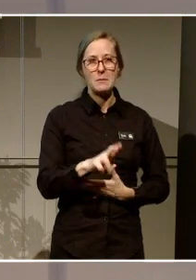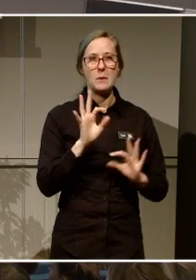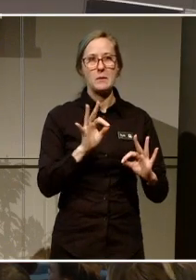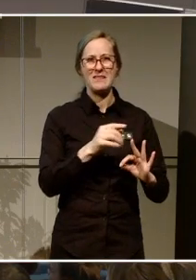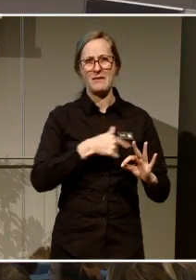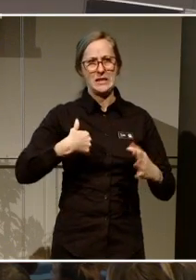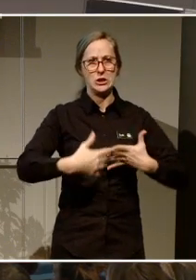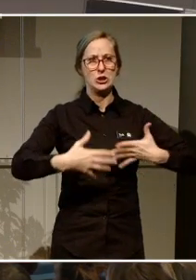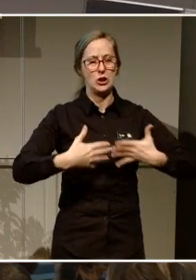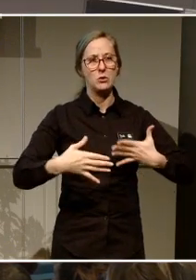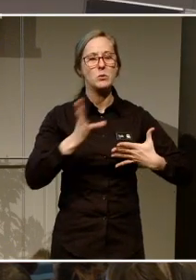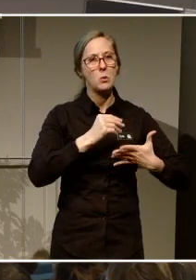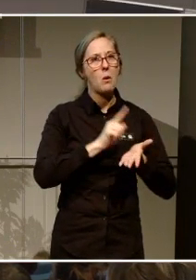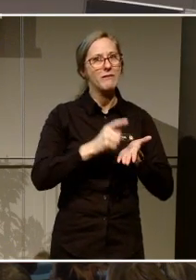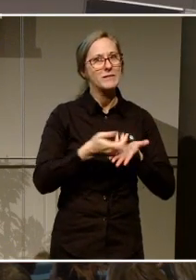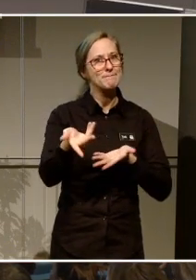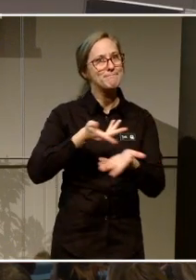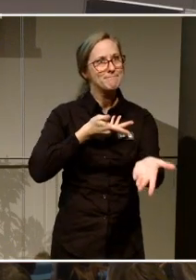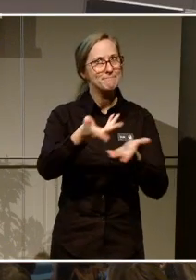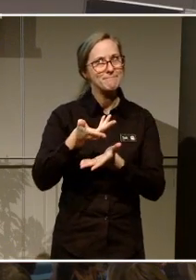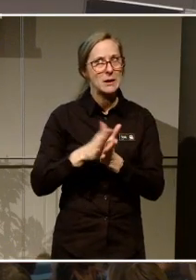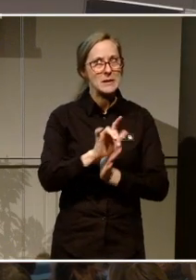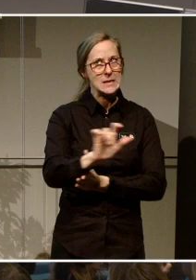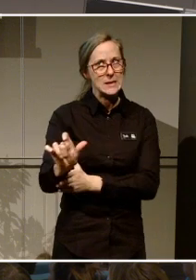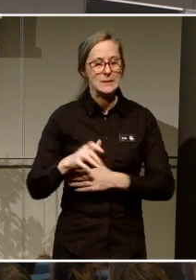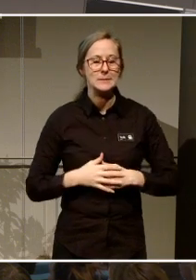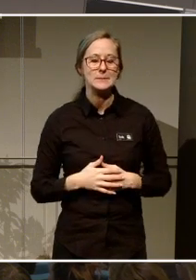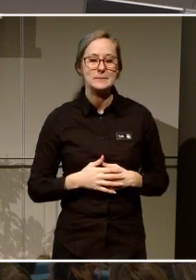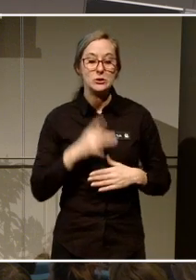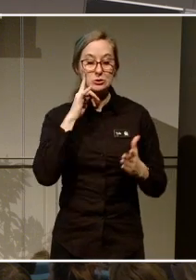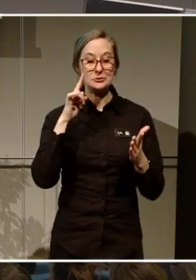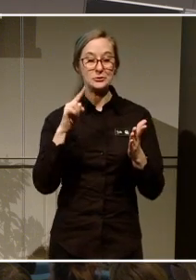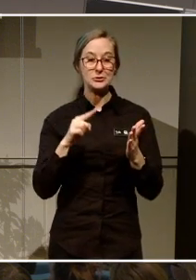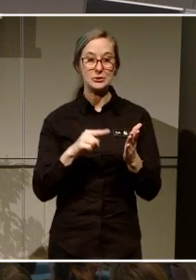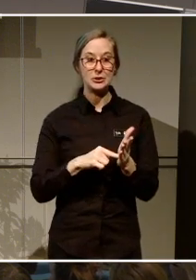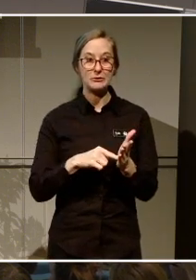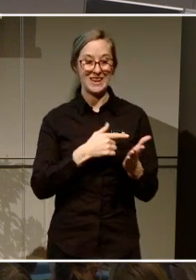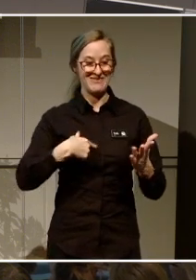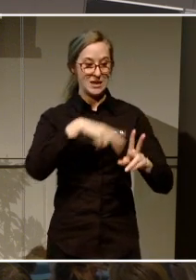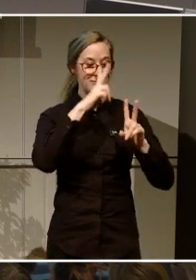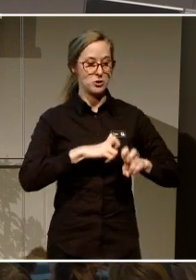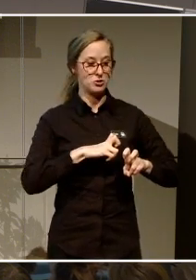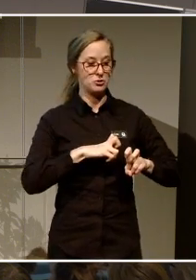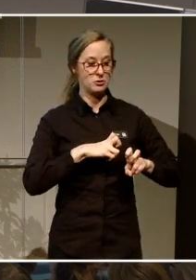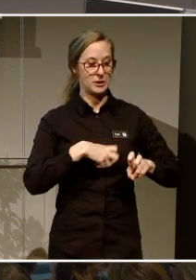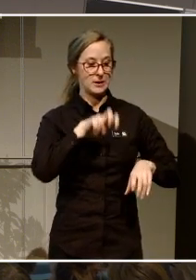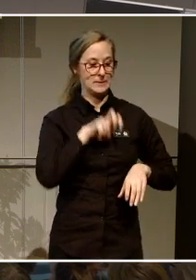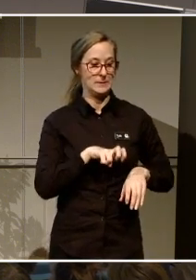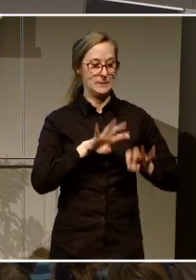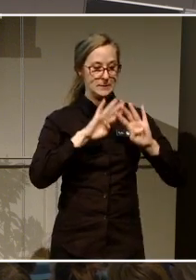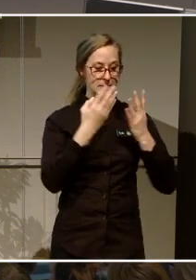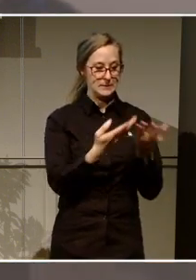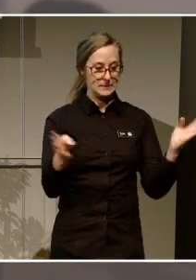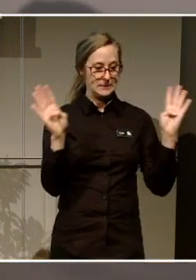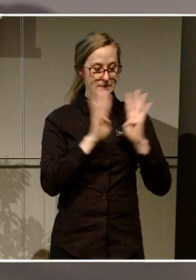hög grad i samverkan med er som jobbar med det här. För syftet är ju inte att vi som forskare ska sitta i något Eiffeltorn och tro att